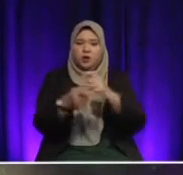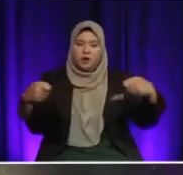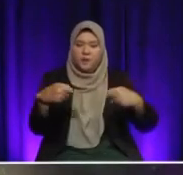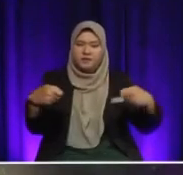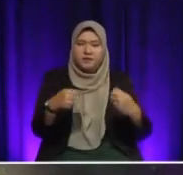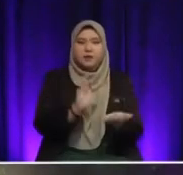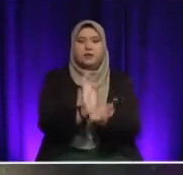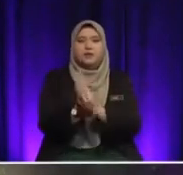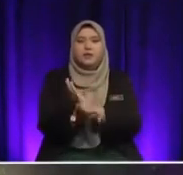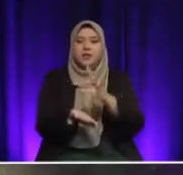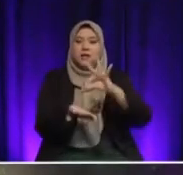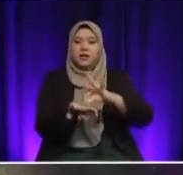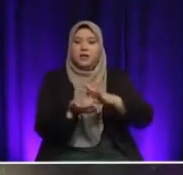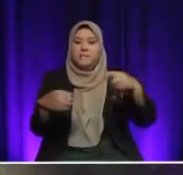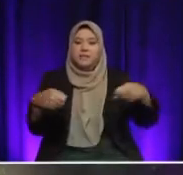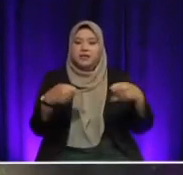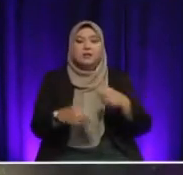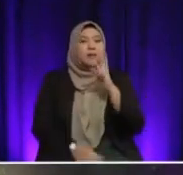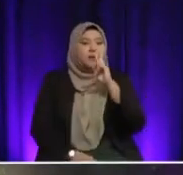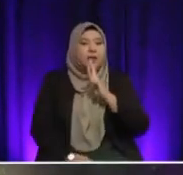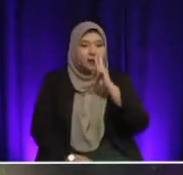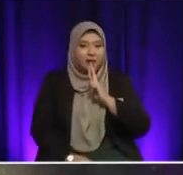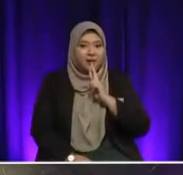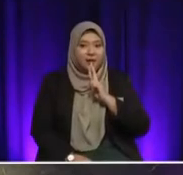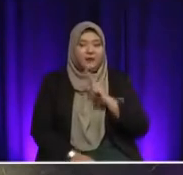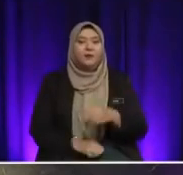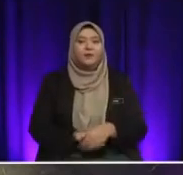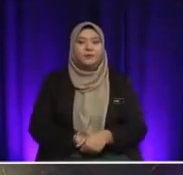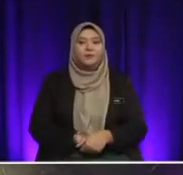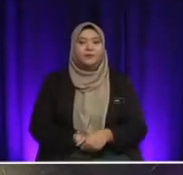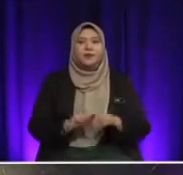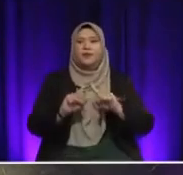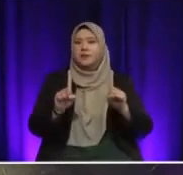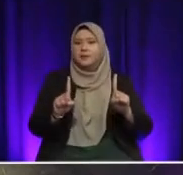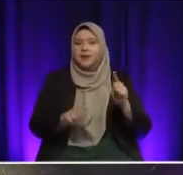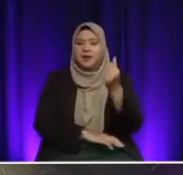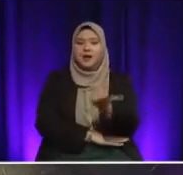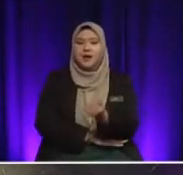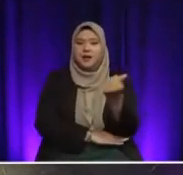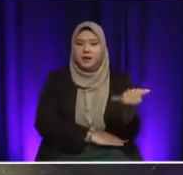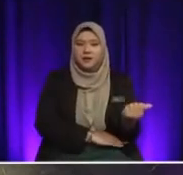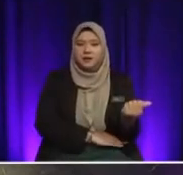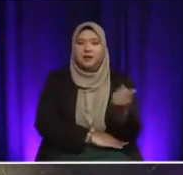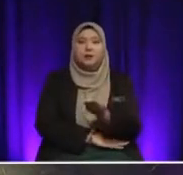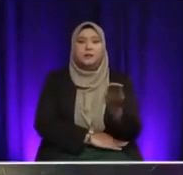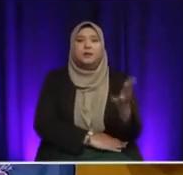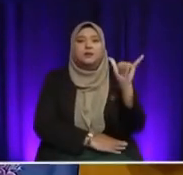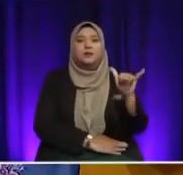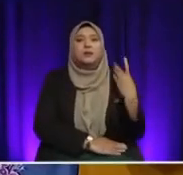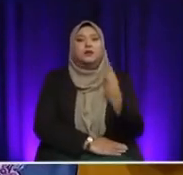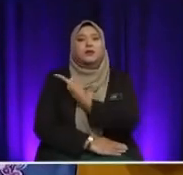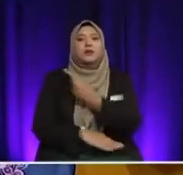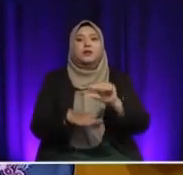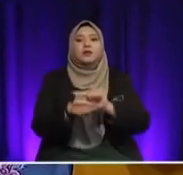kalau alatan pula ialah barang yang membantu kita membuat sesuatu kerja. Okey. Kalau